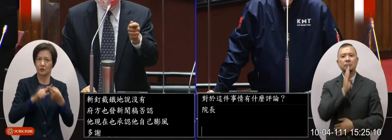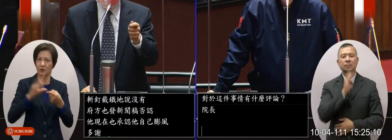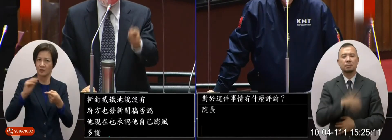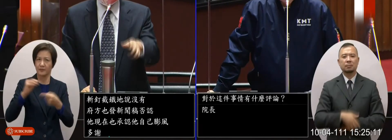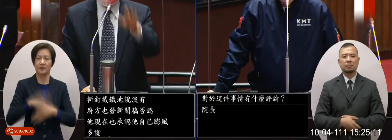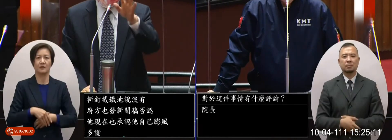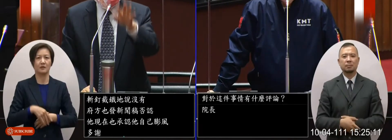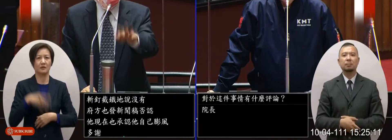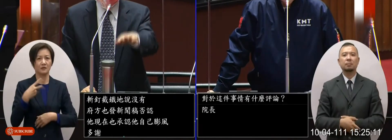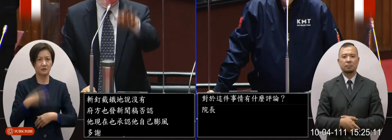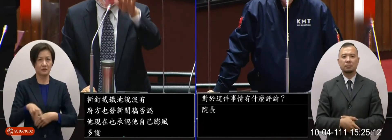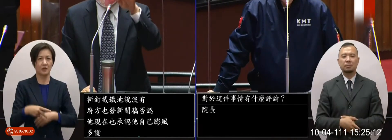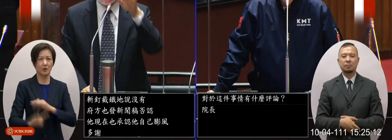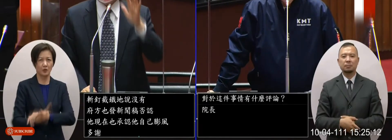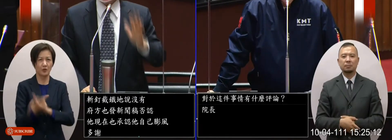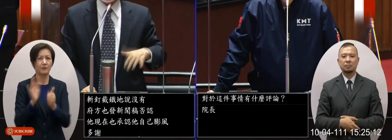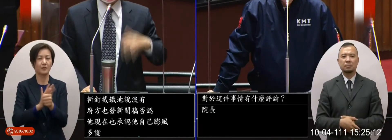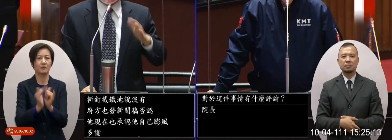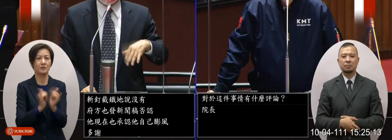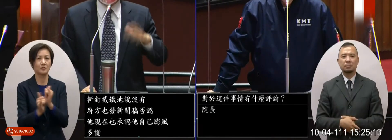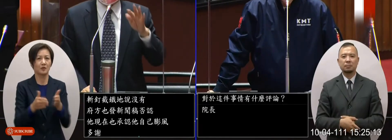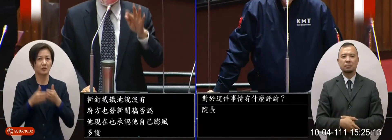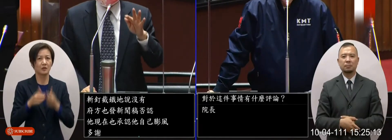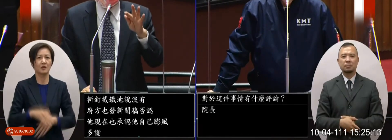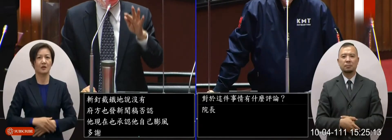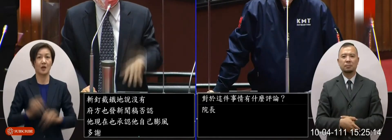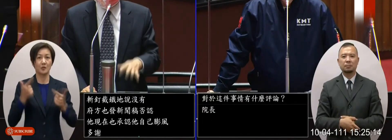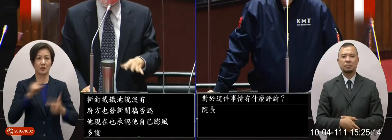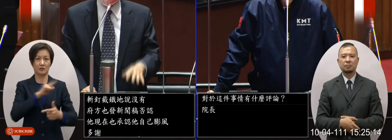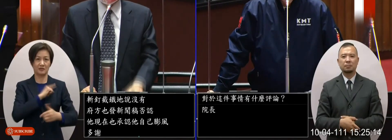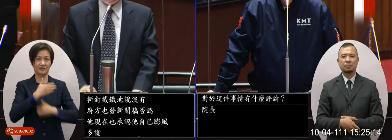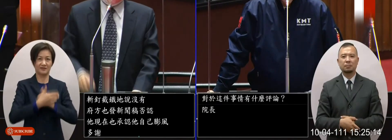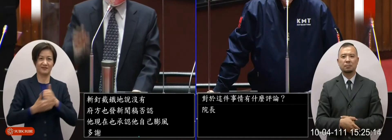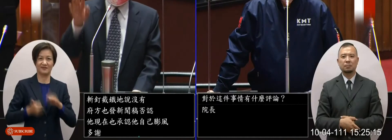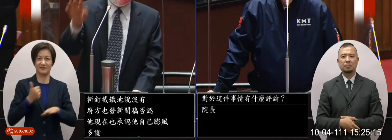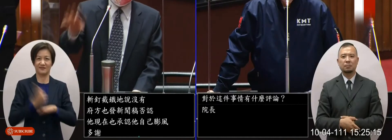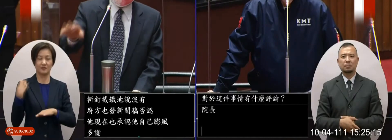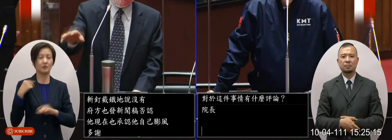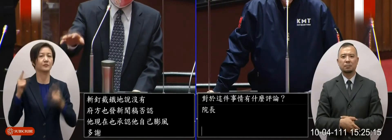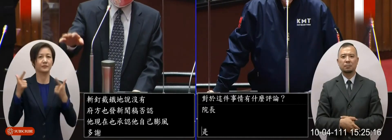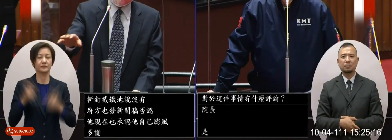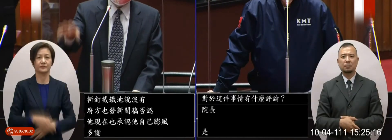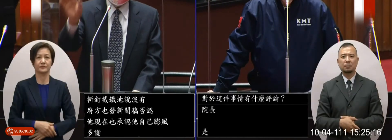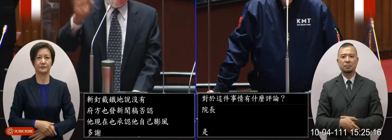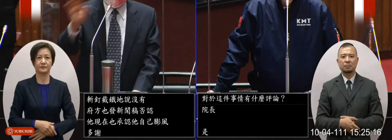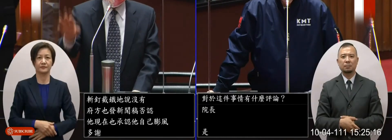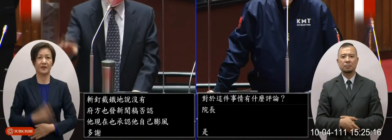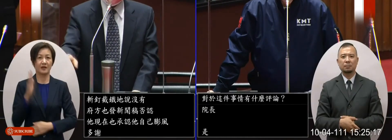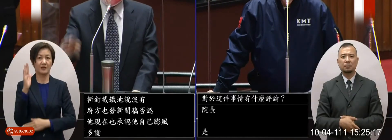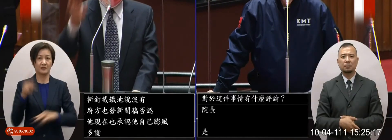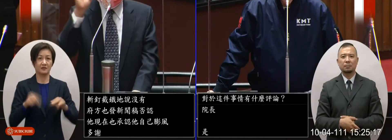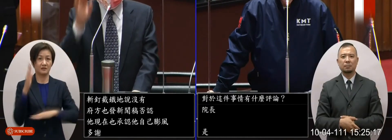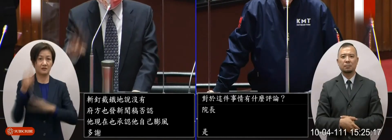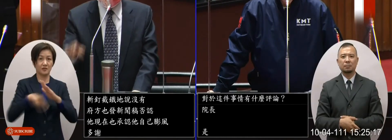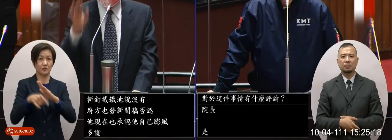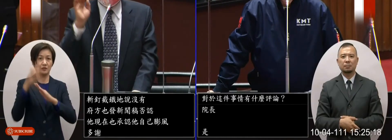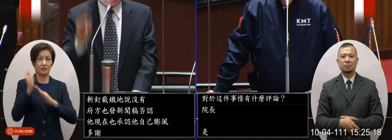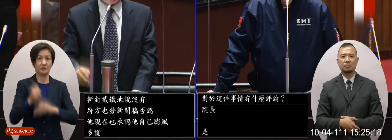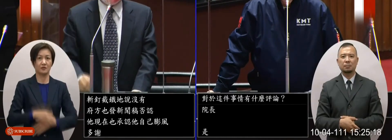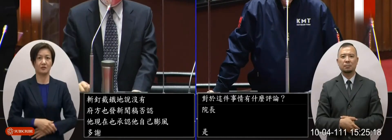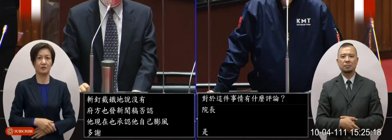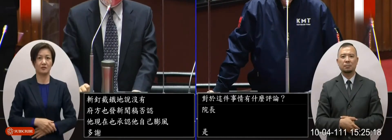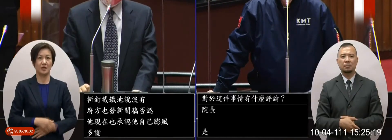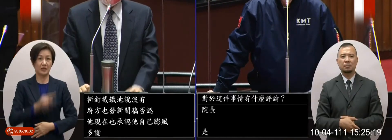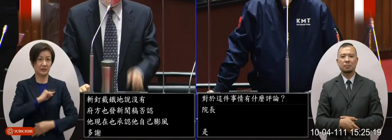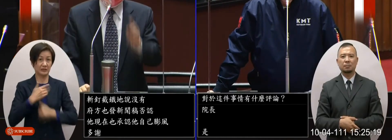行力，阁魁不是保卫自己的位置，而阁魁这个位置也不需要阁魁